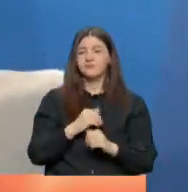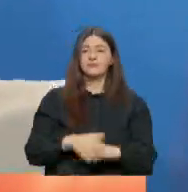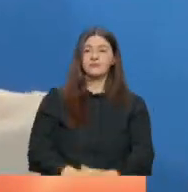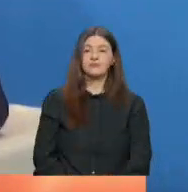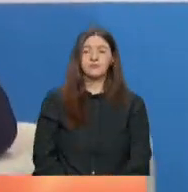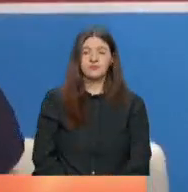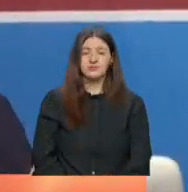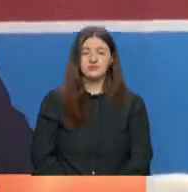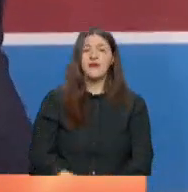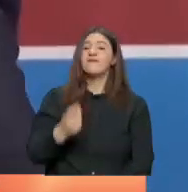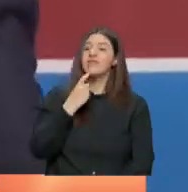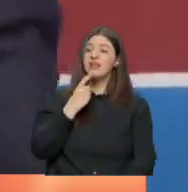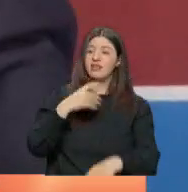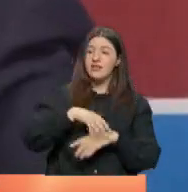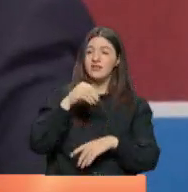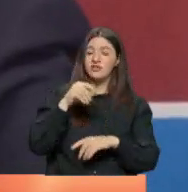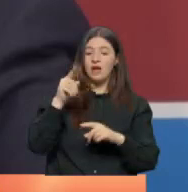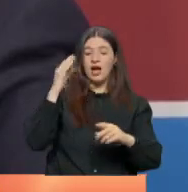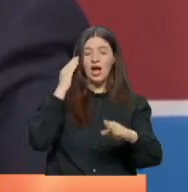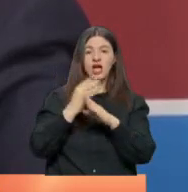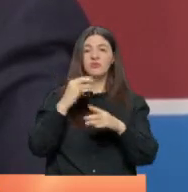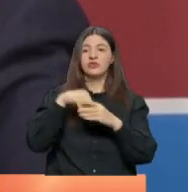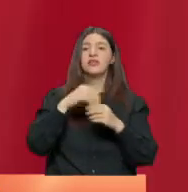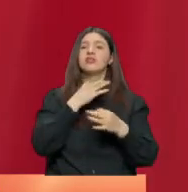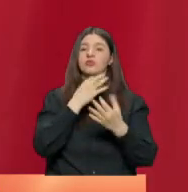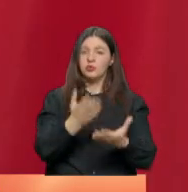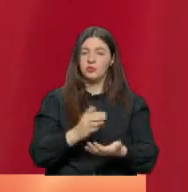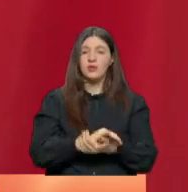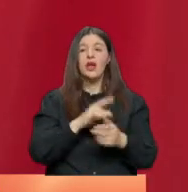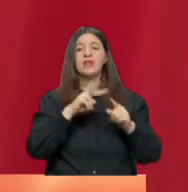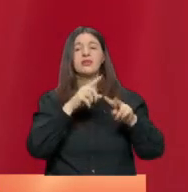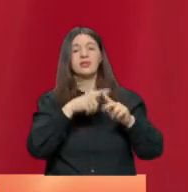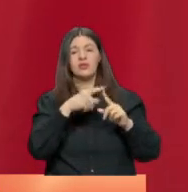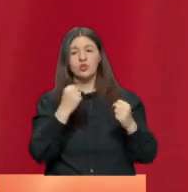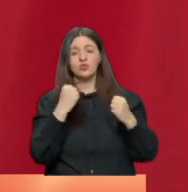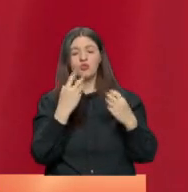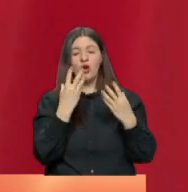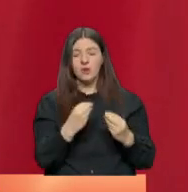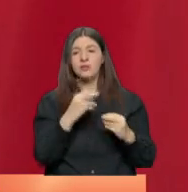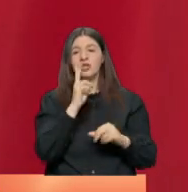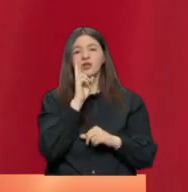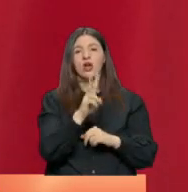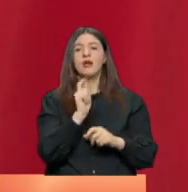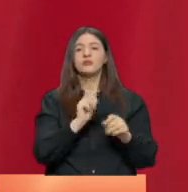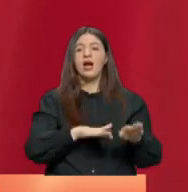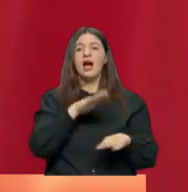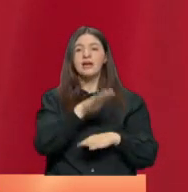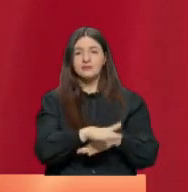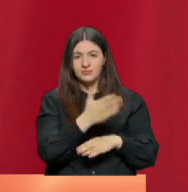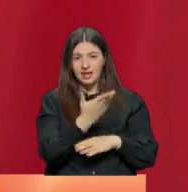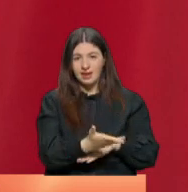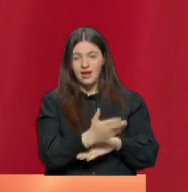did putting together. Finlandiya ve İsveç'le mutabakat için teşekkür ediyorum. NATO'nun güçlenmesine yönelik atılacak